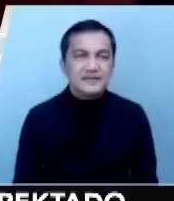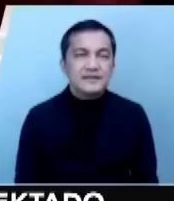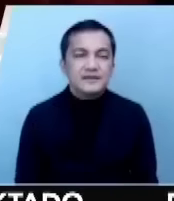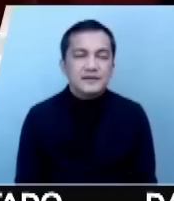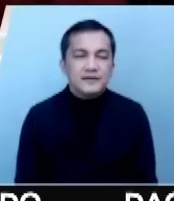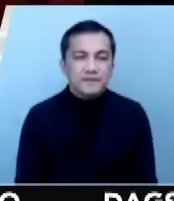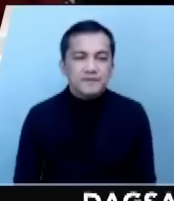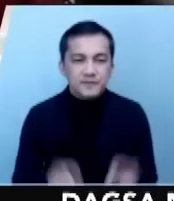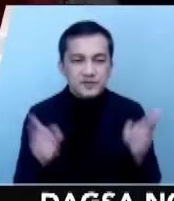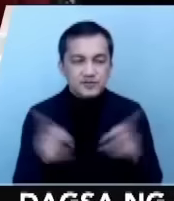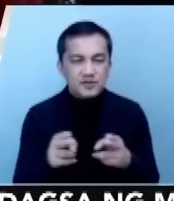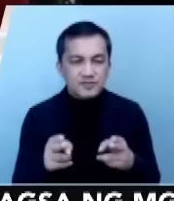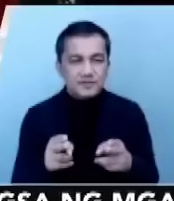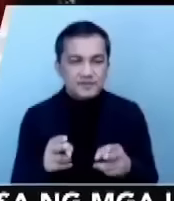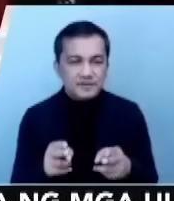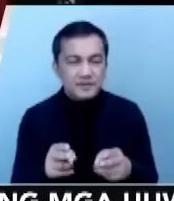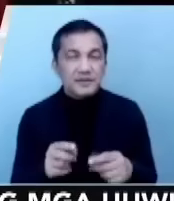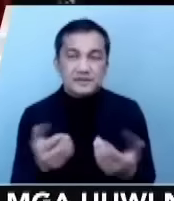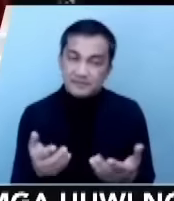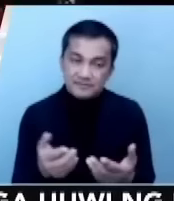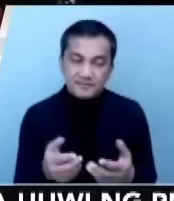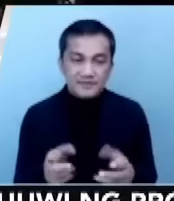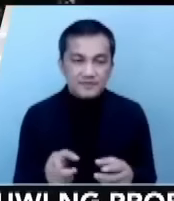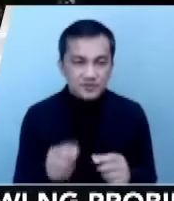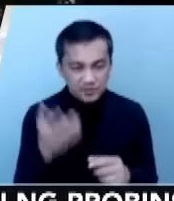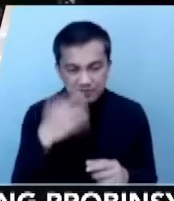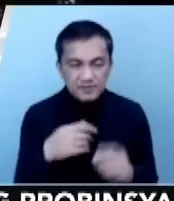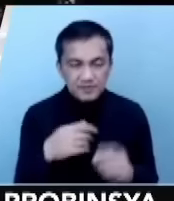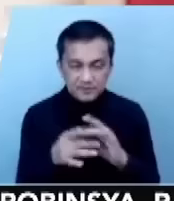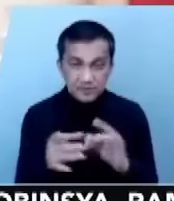lang just for the sake of, pag meron talagang magandang kwento,